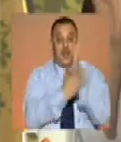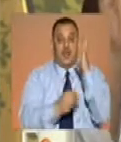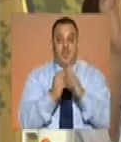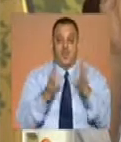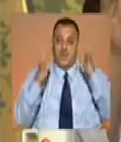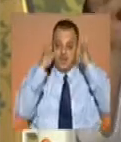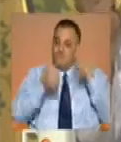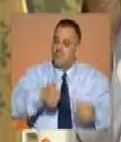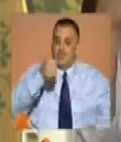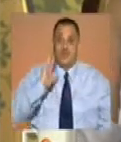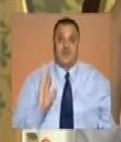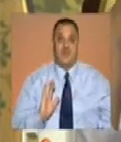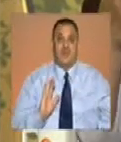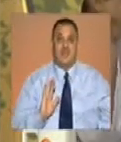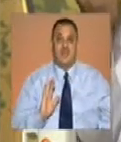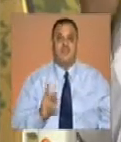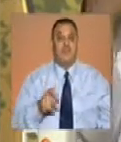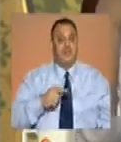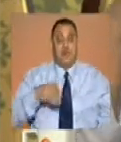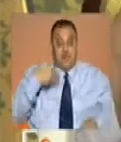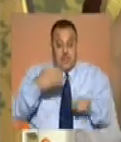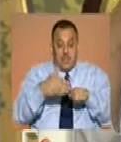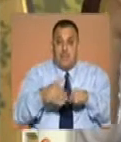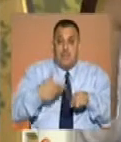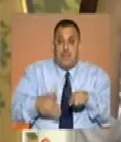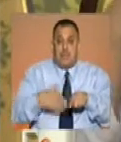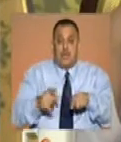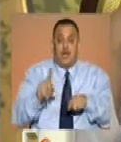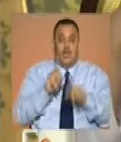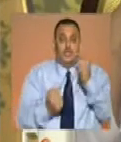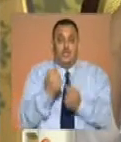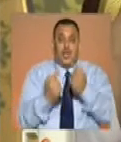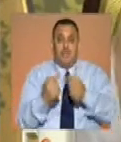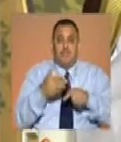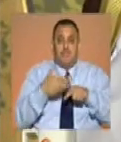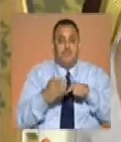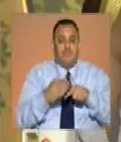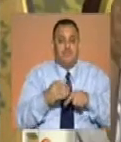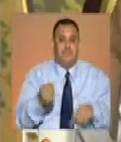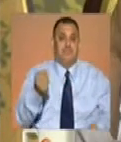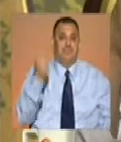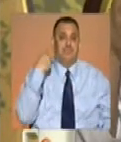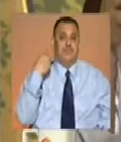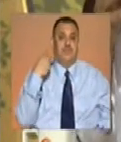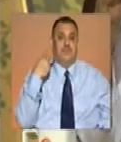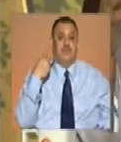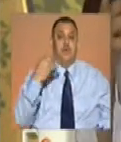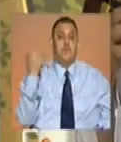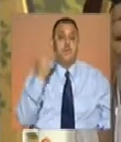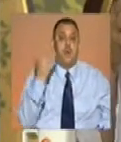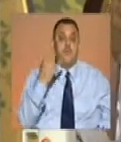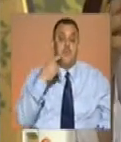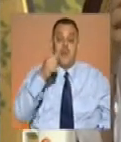وصلى ولا شيء عليه، ولو خرج شيء أو جاءه الشيطان وحاول أنه يوسوس له فإنه ينصرف إلى أن هذا من